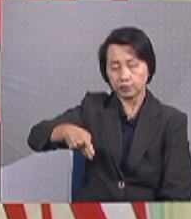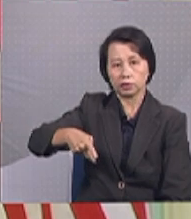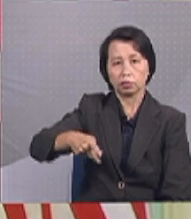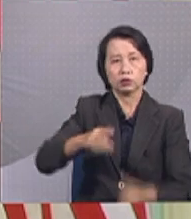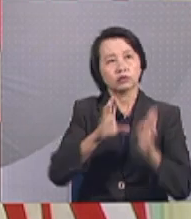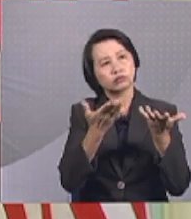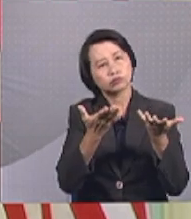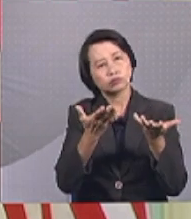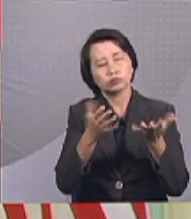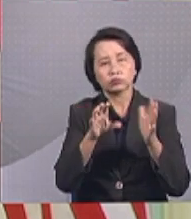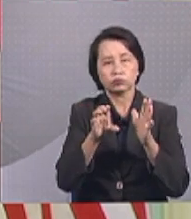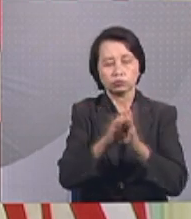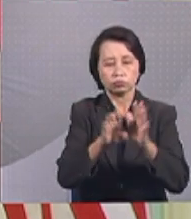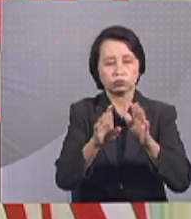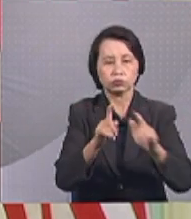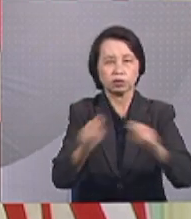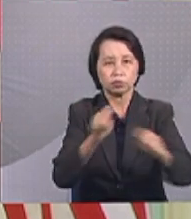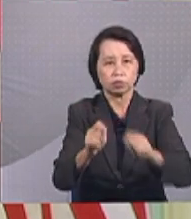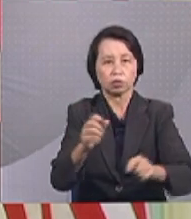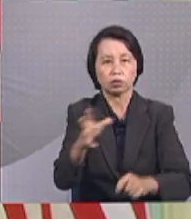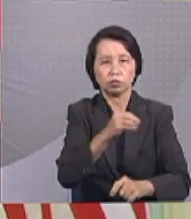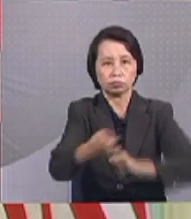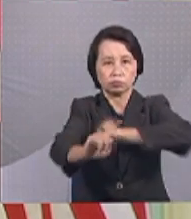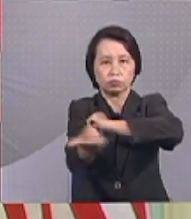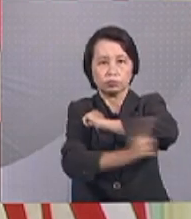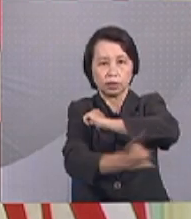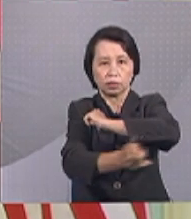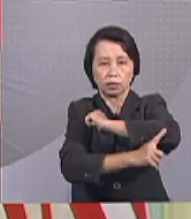segi tindakan dan